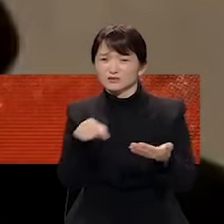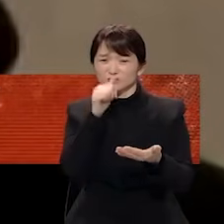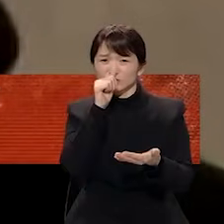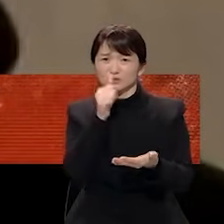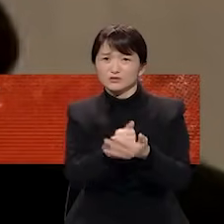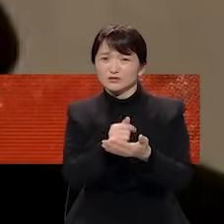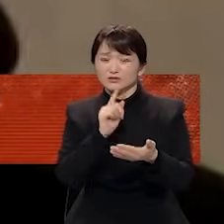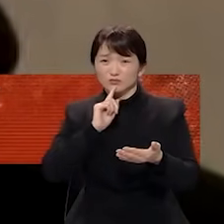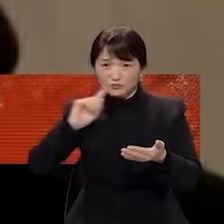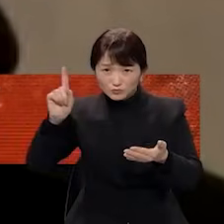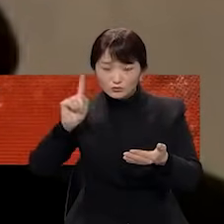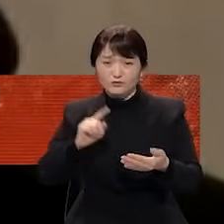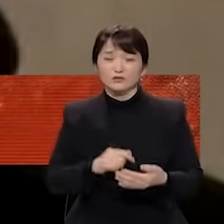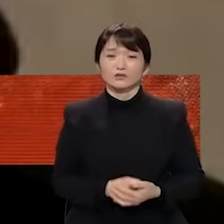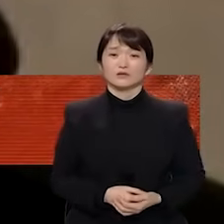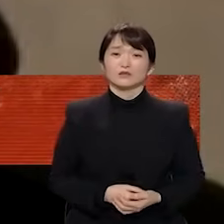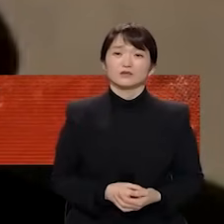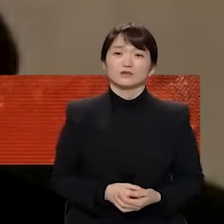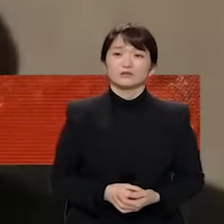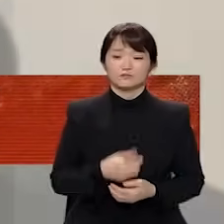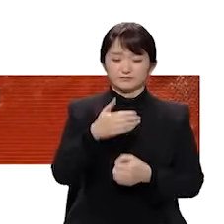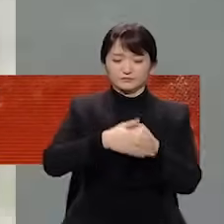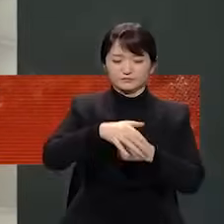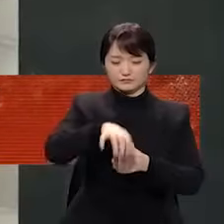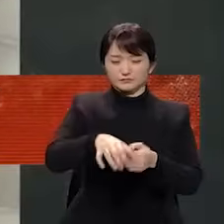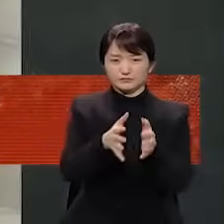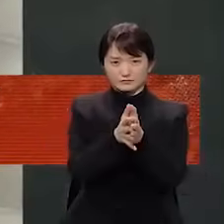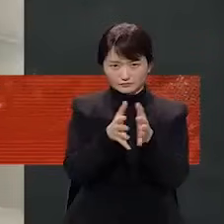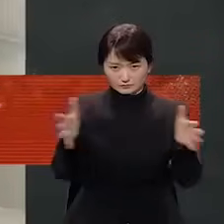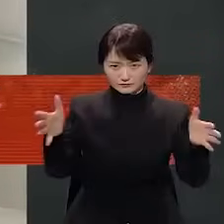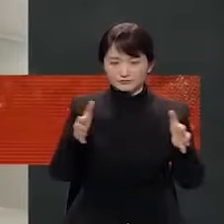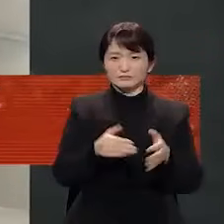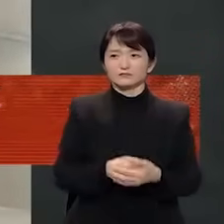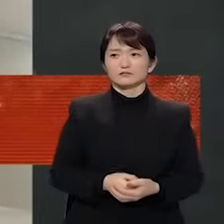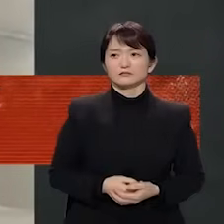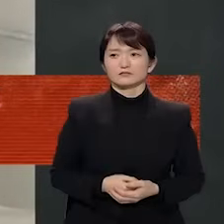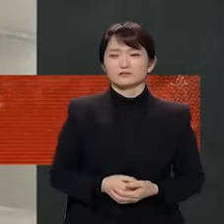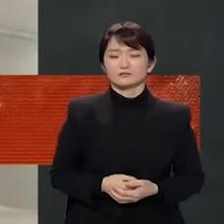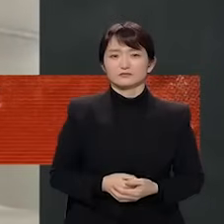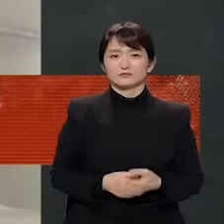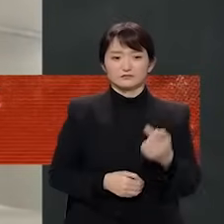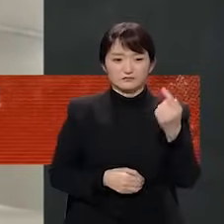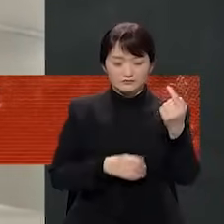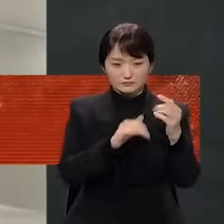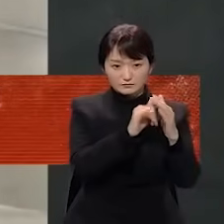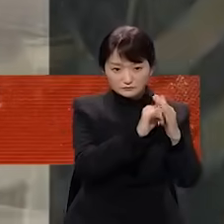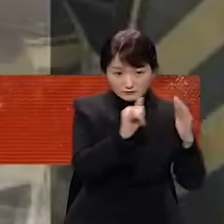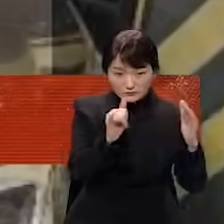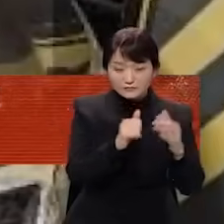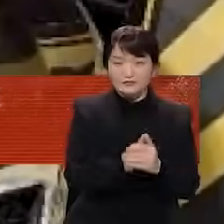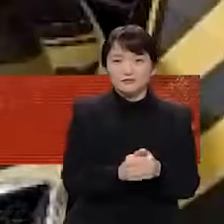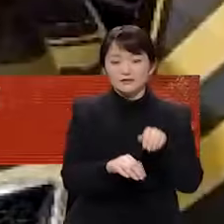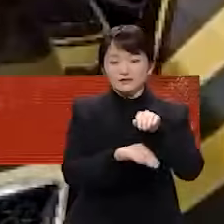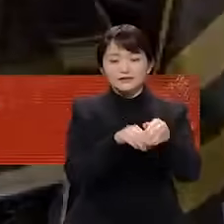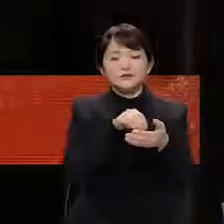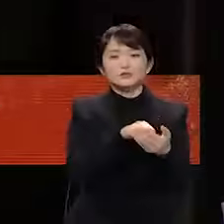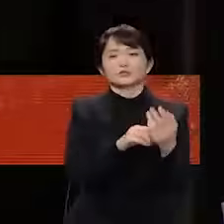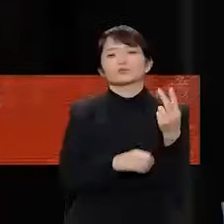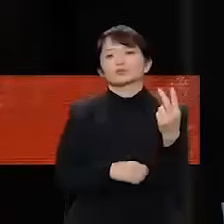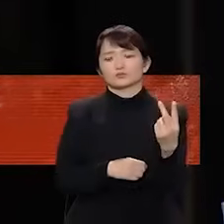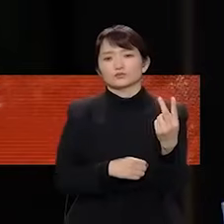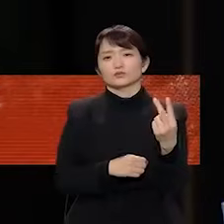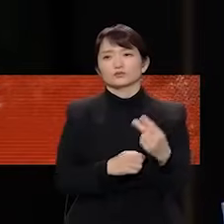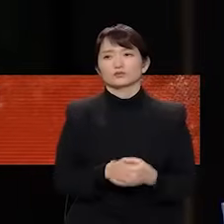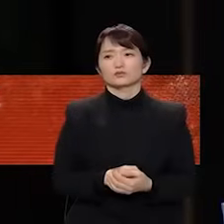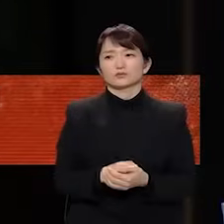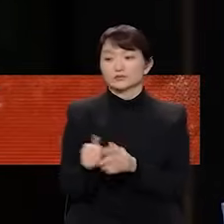재물 손괴를 쓰려고 했던 거 같은데 대구에 한 아파트입니다 여기 같은 경우엔 한 세대당이 두 대씩 차량 등록이 가능하다고 합니다